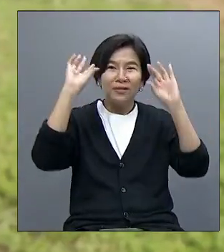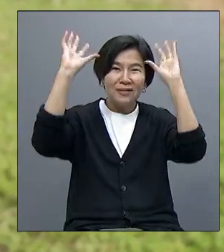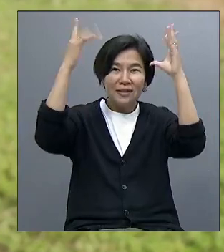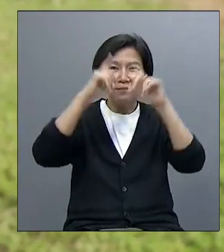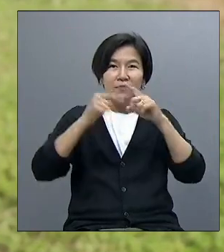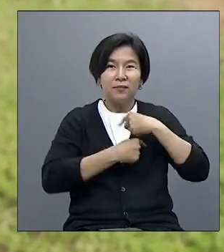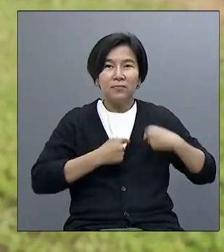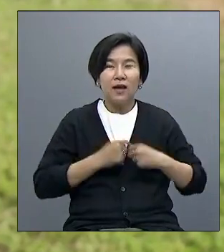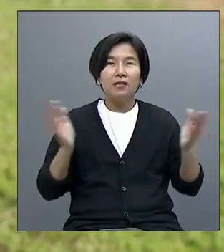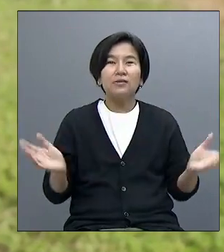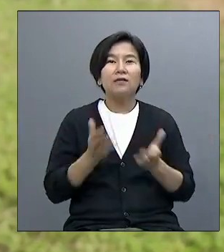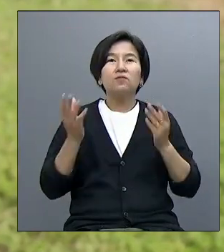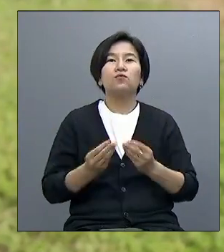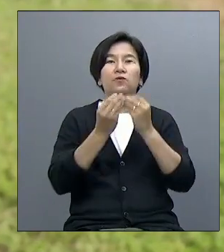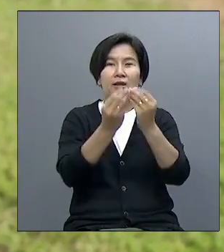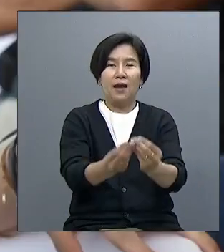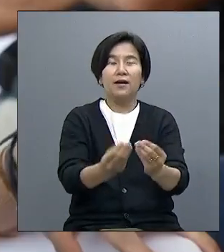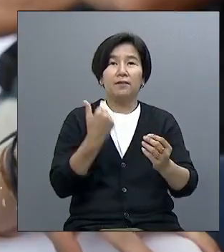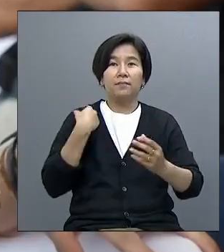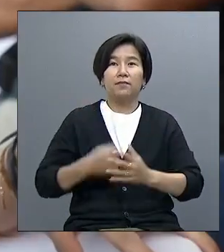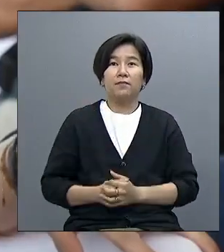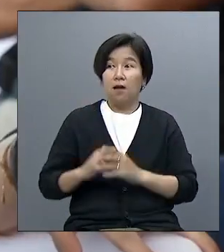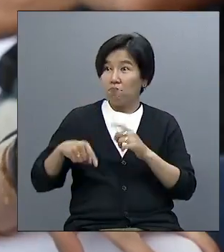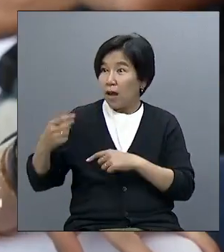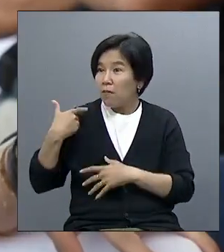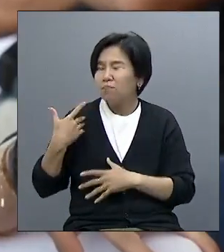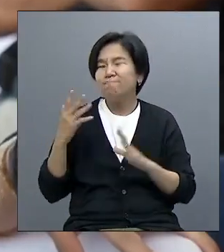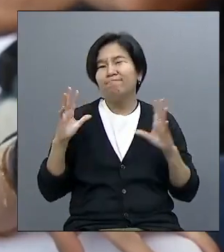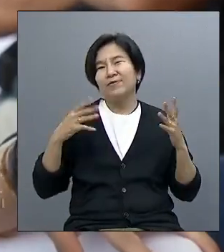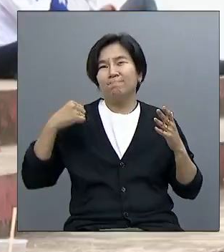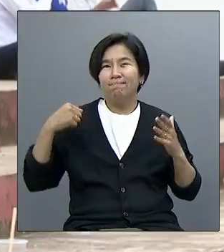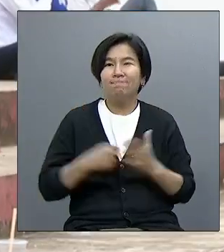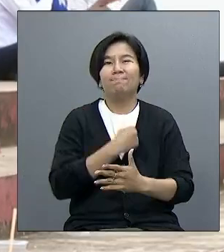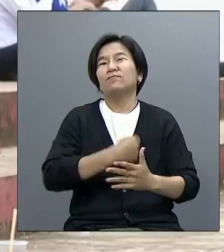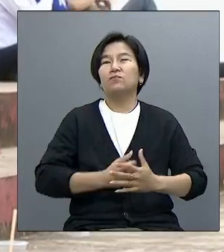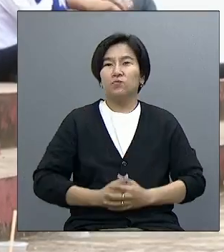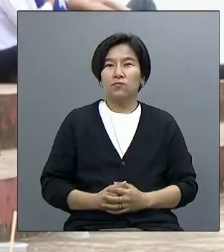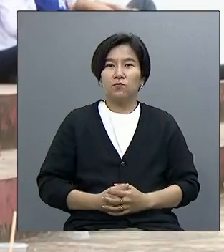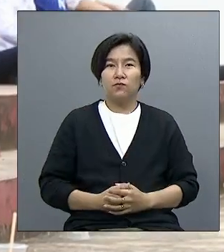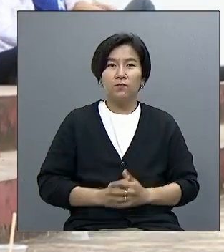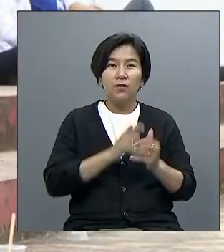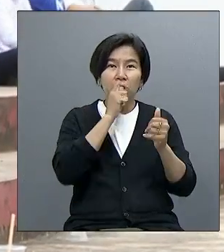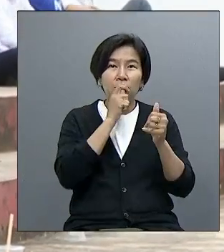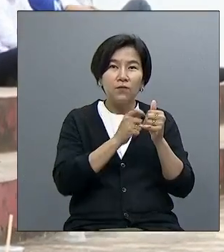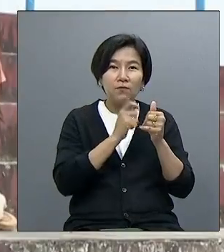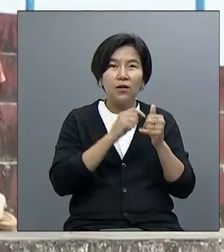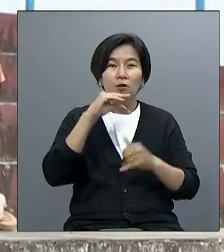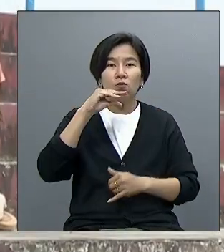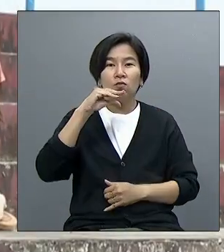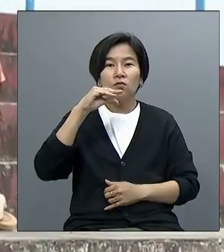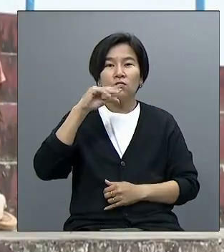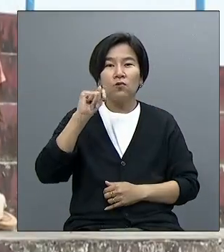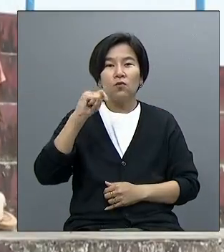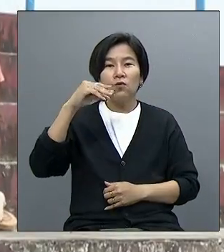ครับแล้วคุณจะไปพรคุณไม่ไปภาค ไม่ได้ไปค่ะ วัน ที่เขาจัดงานวันธรรมดาไง ไปฟังเสียงสัมภาษณ์คุณโตโน่กันสักนิดหนึ่งเนาะ